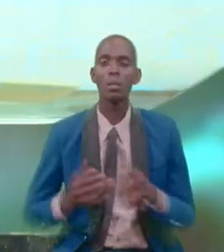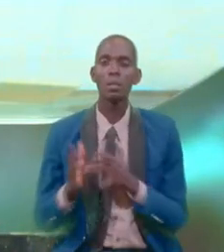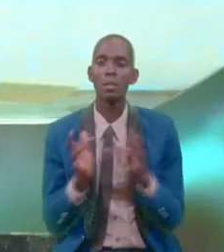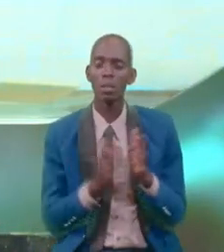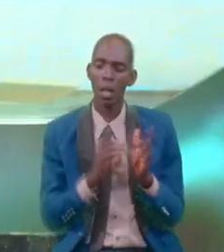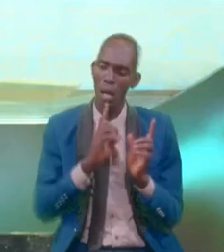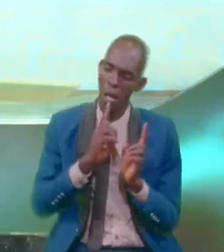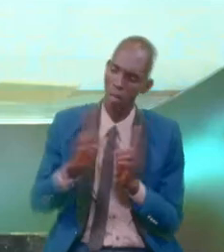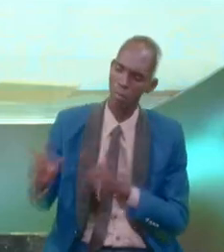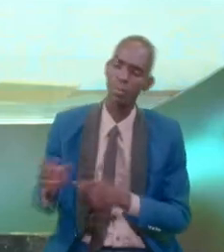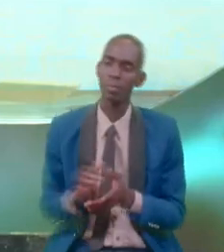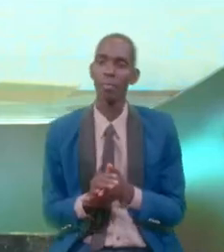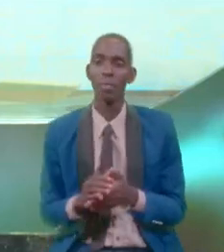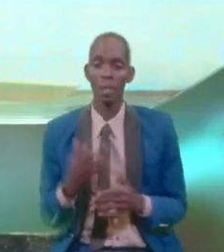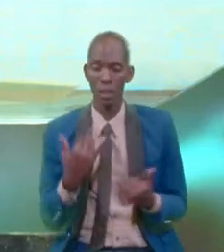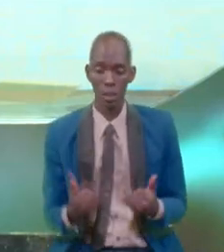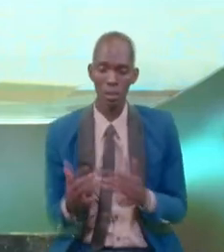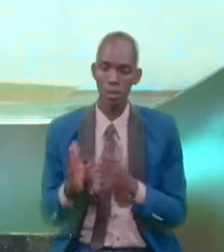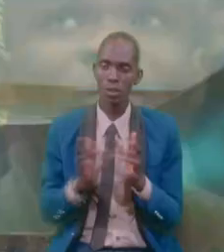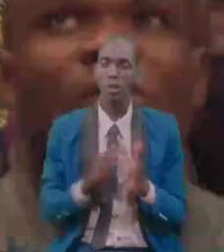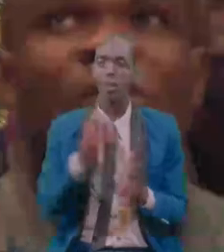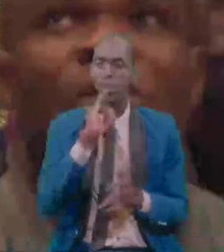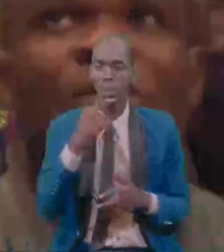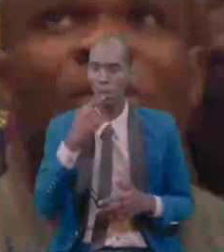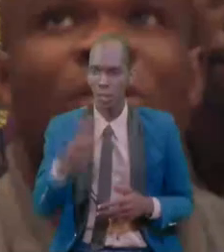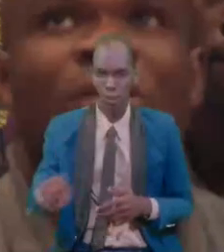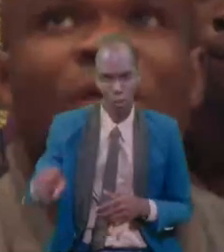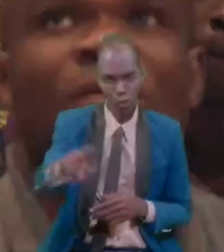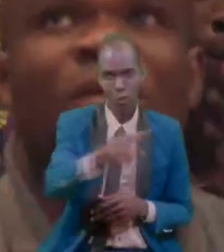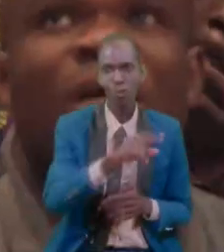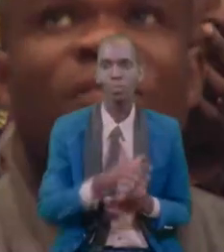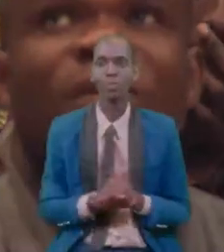lui dit. Et Jésus vous dit,